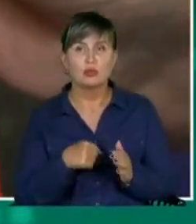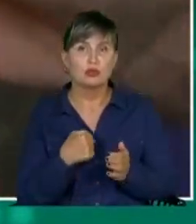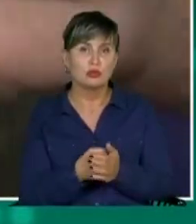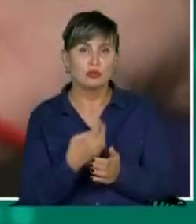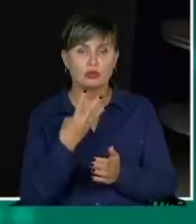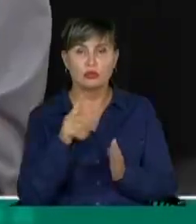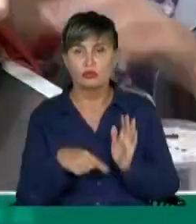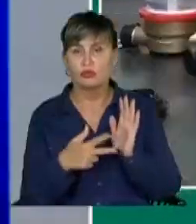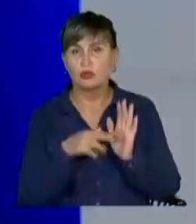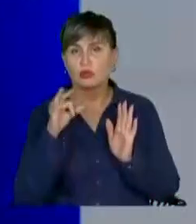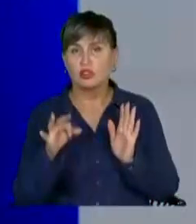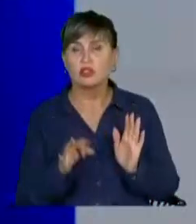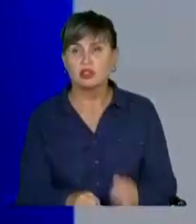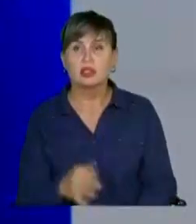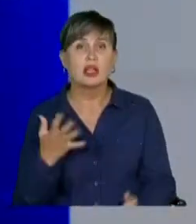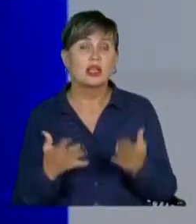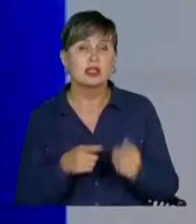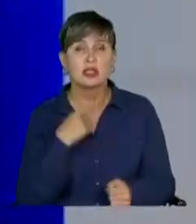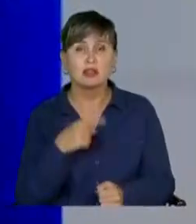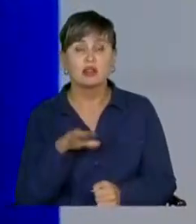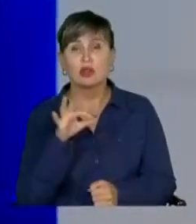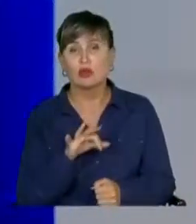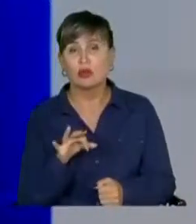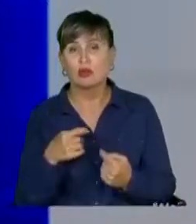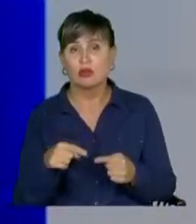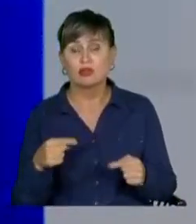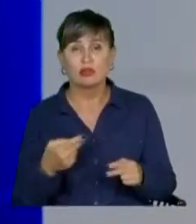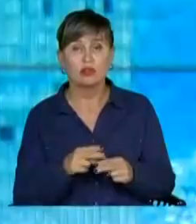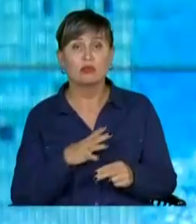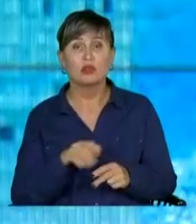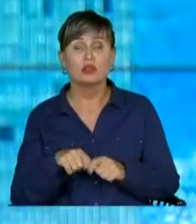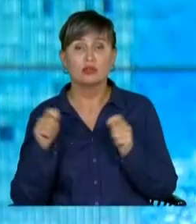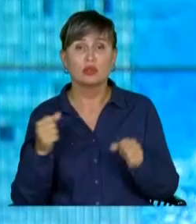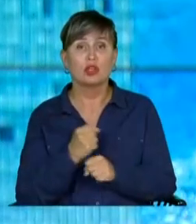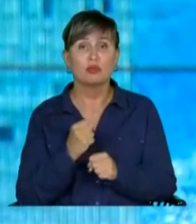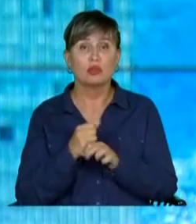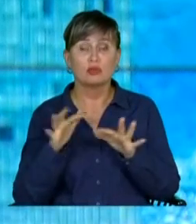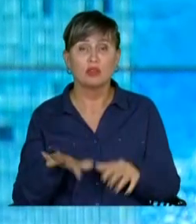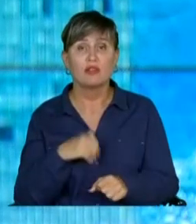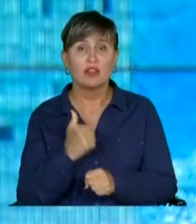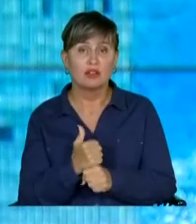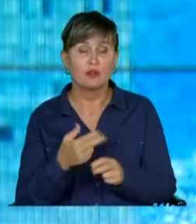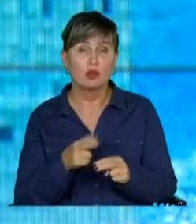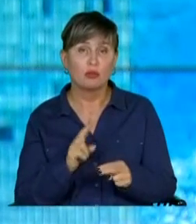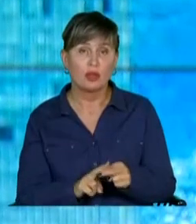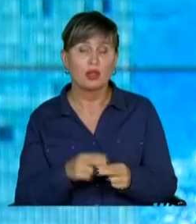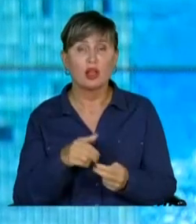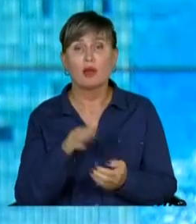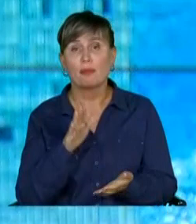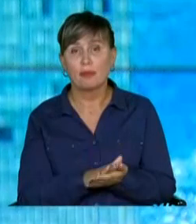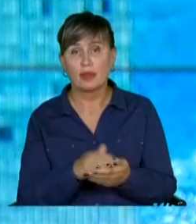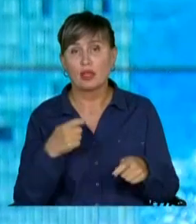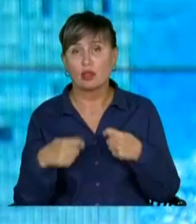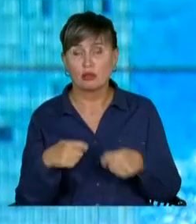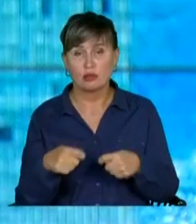4,8%. Если говорить о секторах, в которых были созданы данные рабочие места, в основном это оптовая розничная